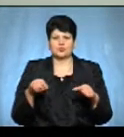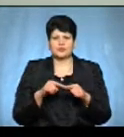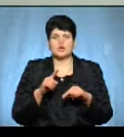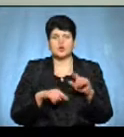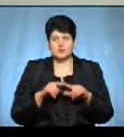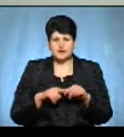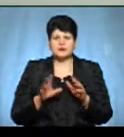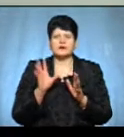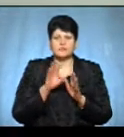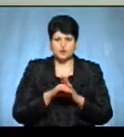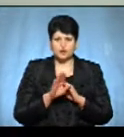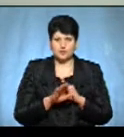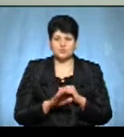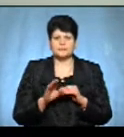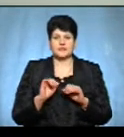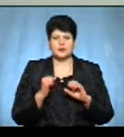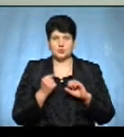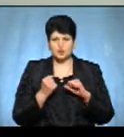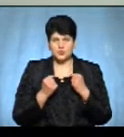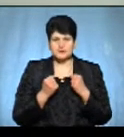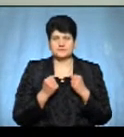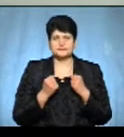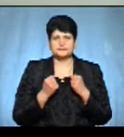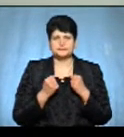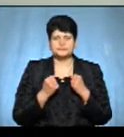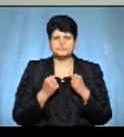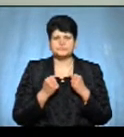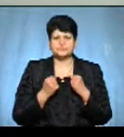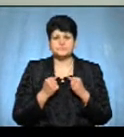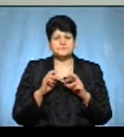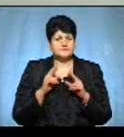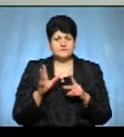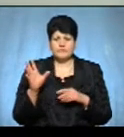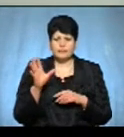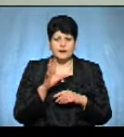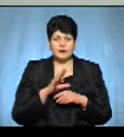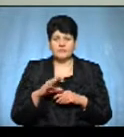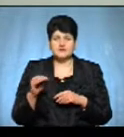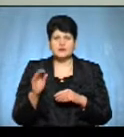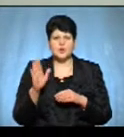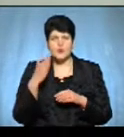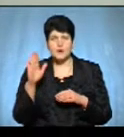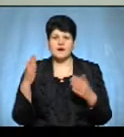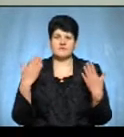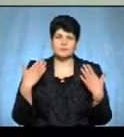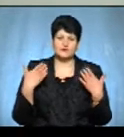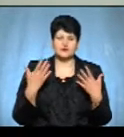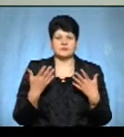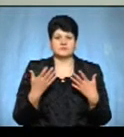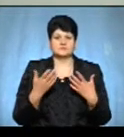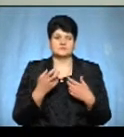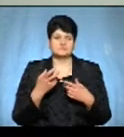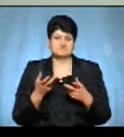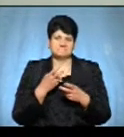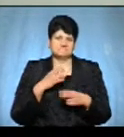в тому числі родина, ось, і друзі. Безпосередньо, як і всі, там і гуляв, і відпочивав, і варіати,